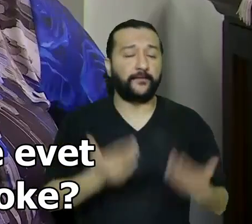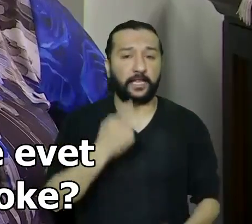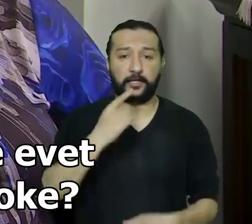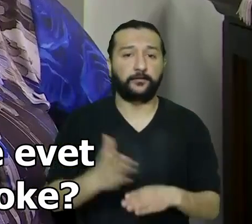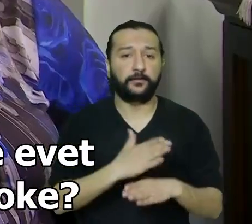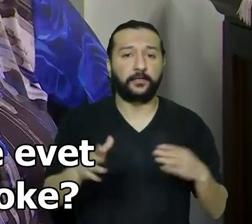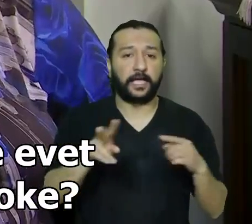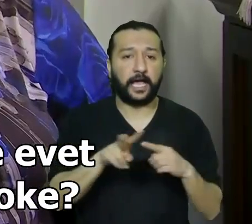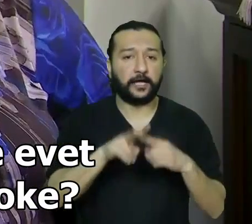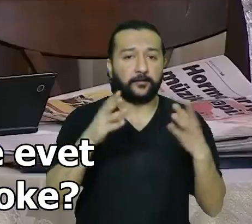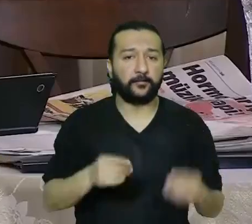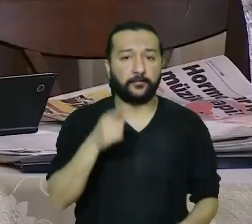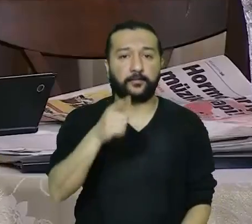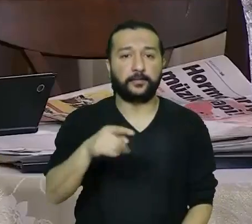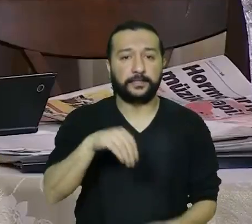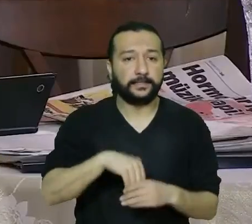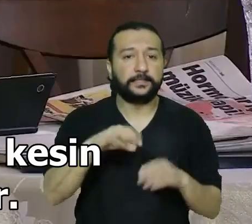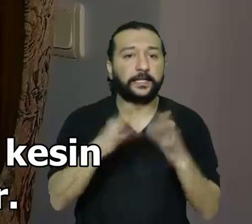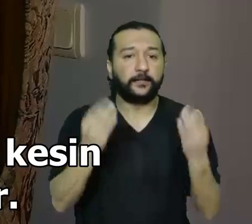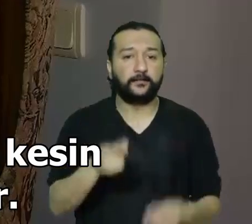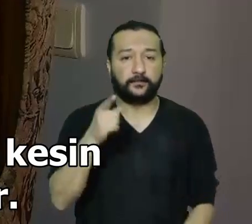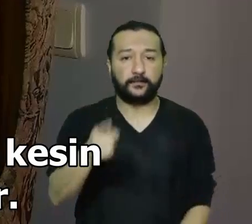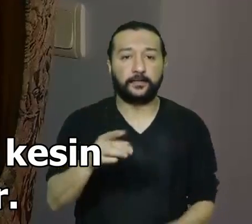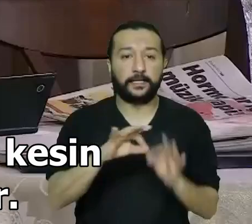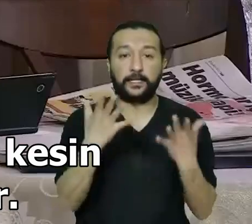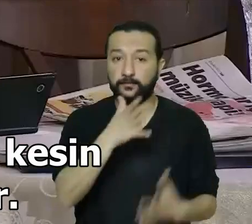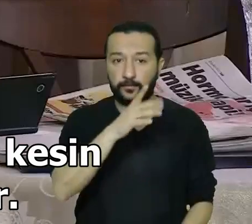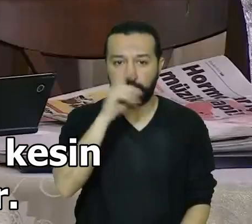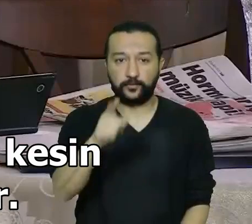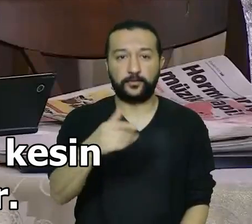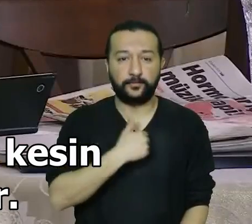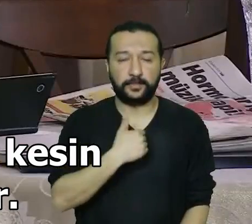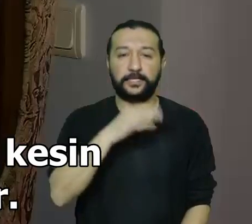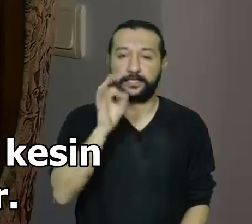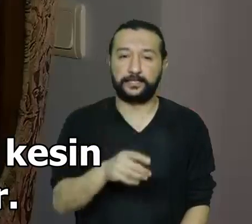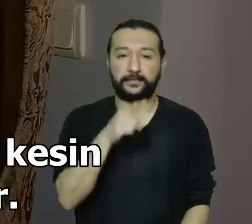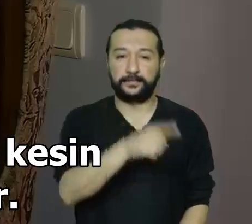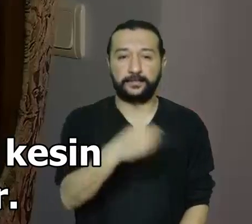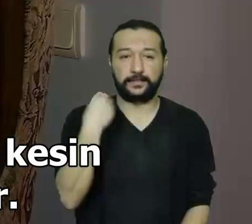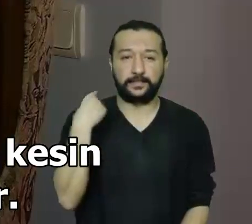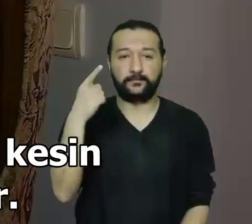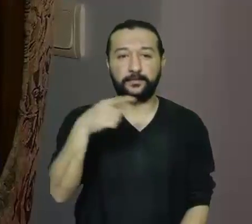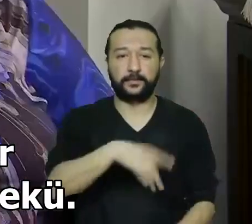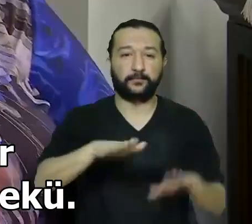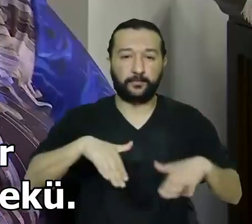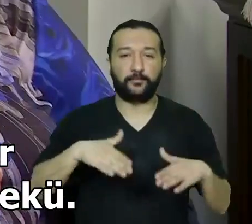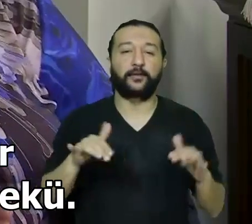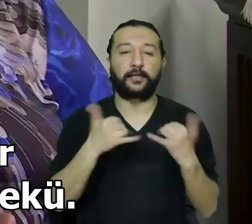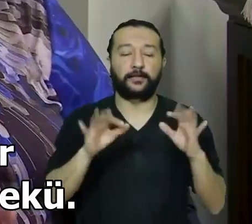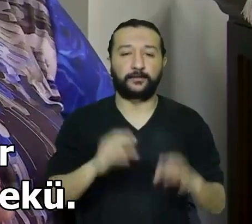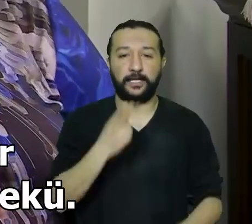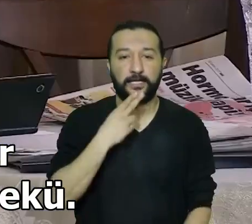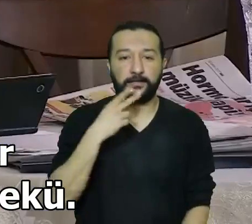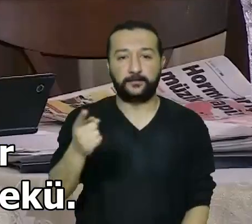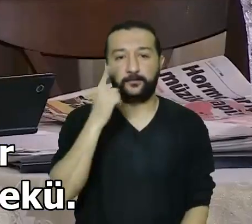diyorsun ya? Neymiş karaoke, aroke? Ne o? Nedir biliyor musunuz? Bence kesin yeni bir barbekü partisidir. Ya